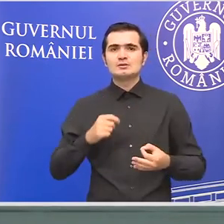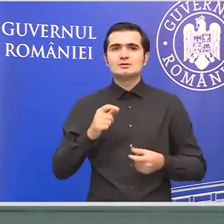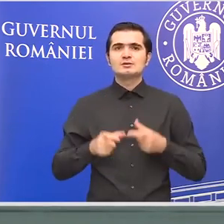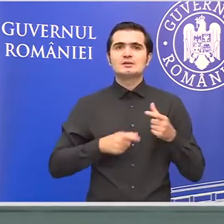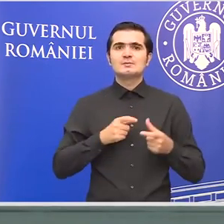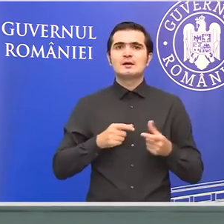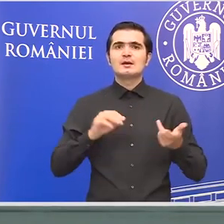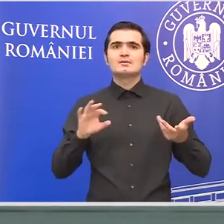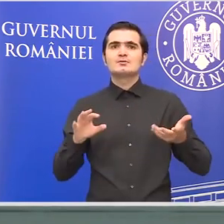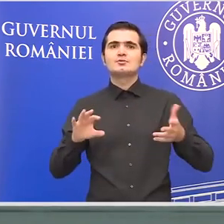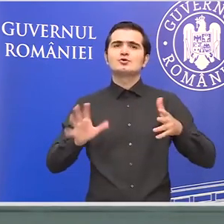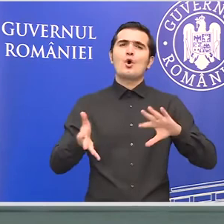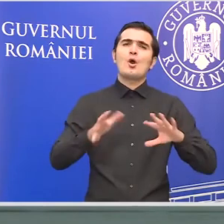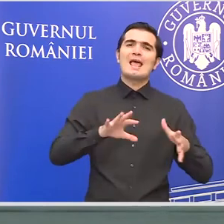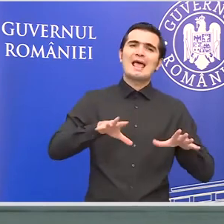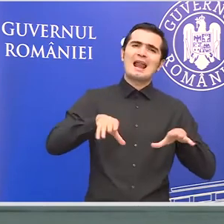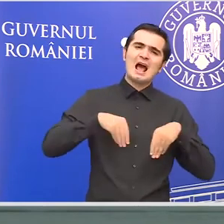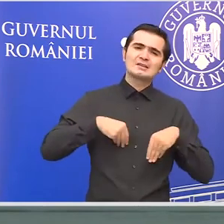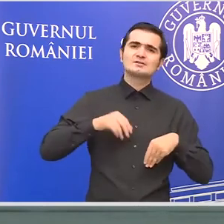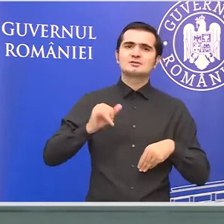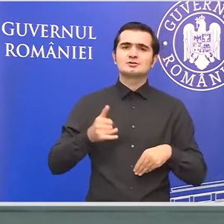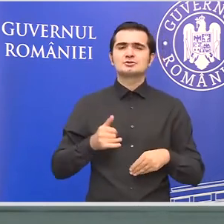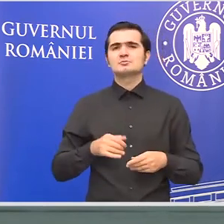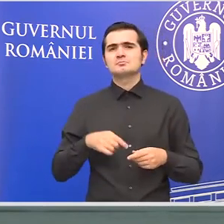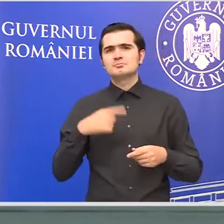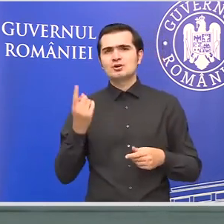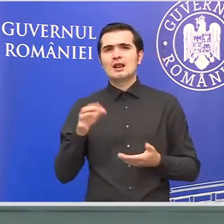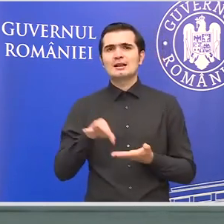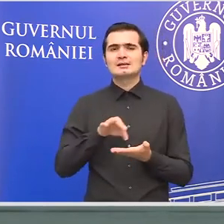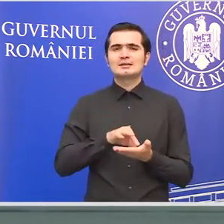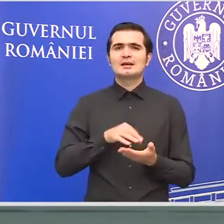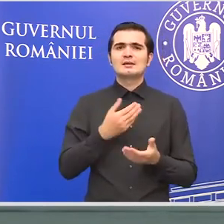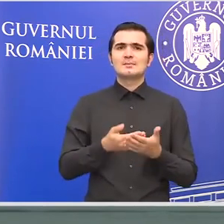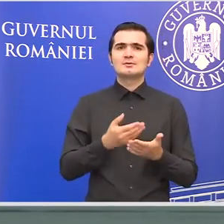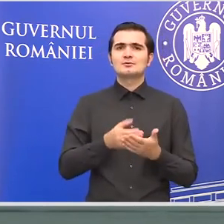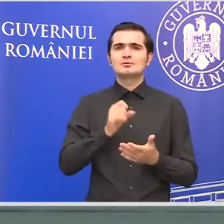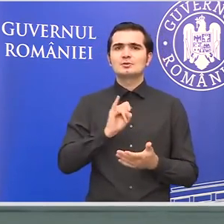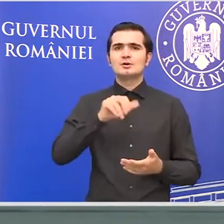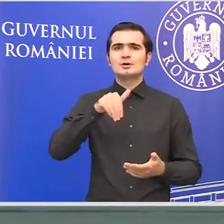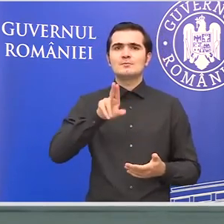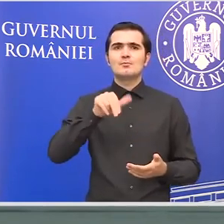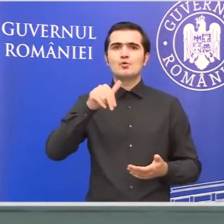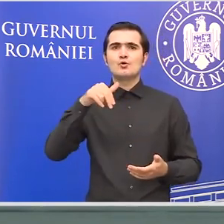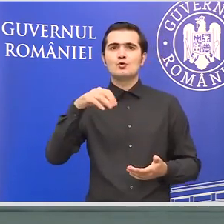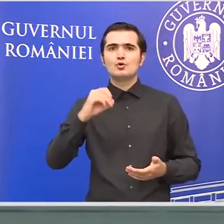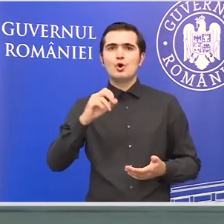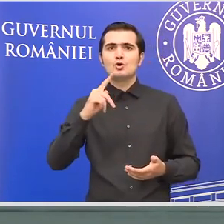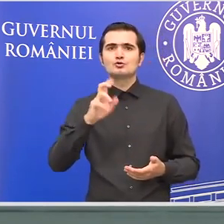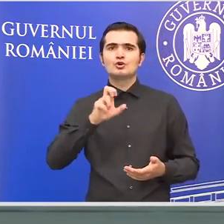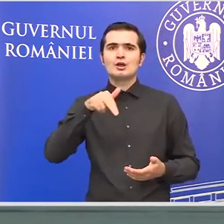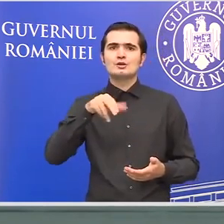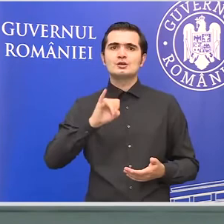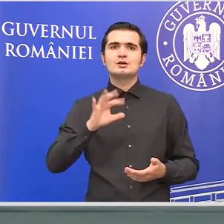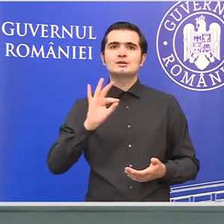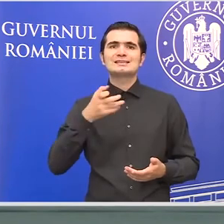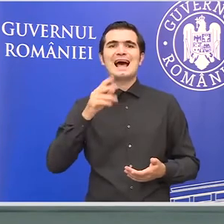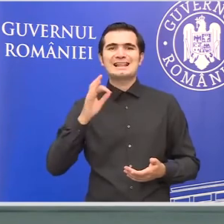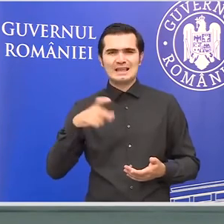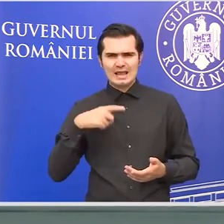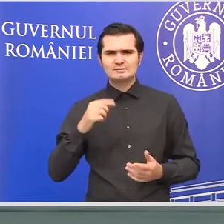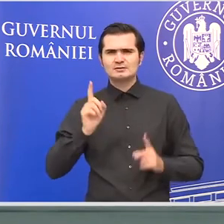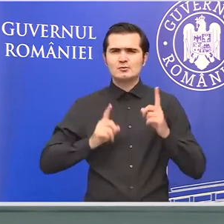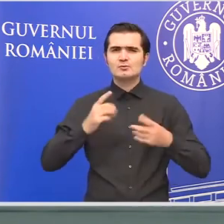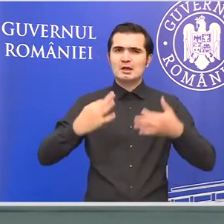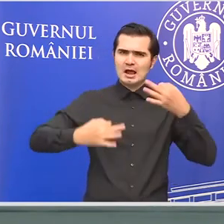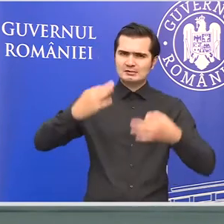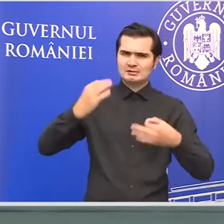tolerabilitate și, evident, datele de imunogenitate. Pentru datele de imunogenitate deja sunt disponibile o serie de studii care ne arată